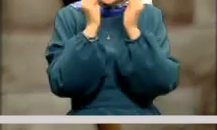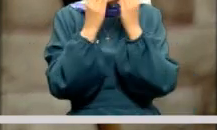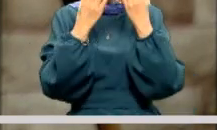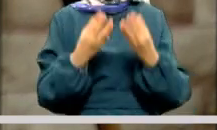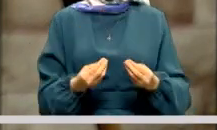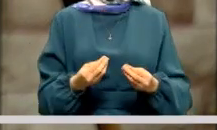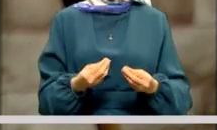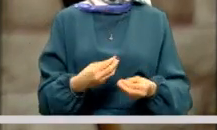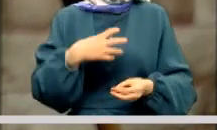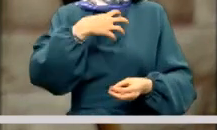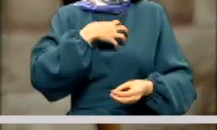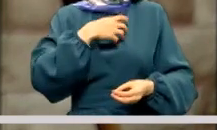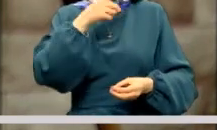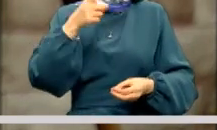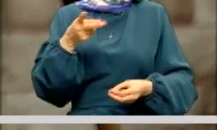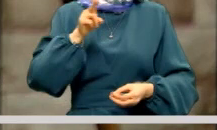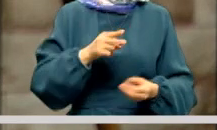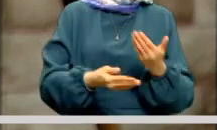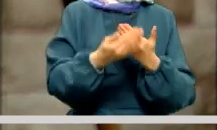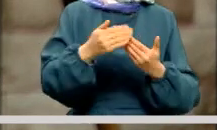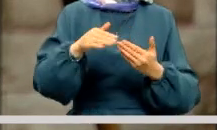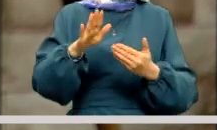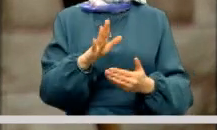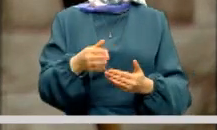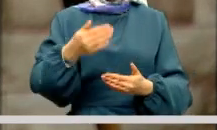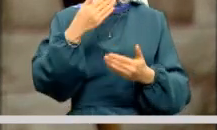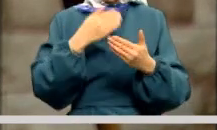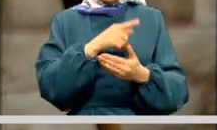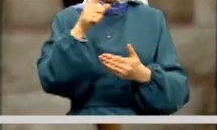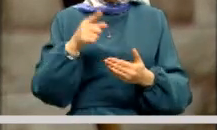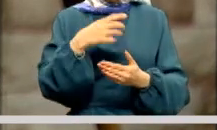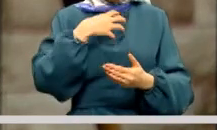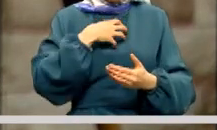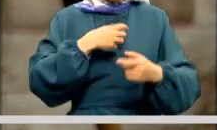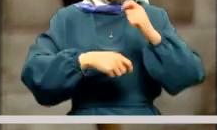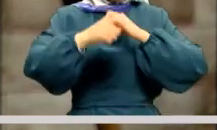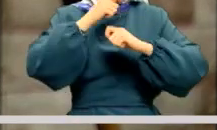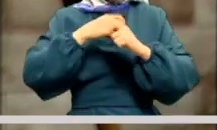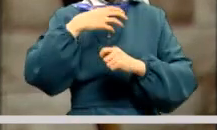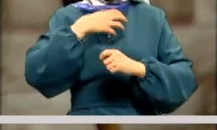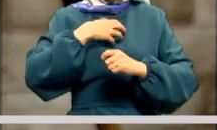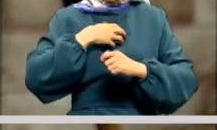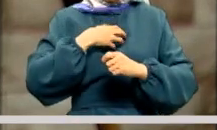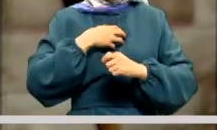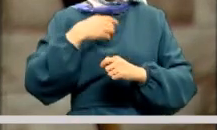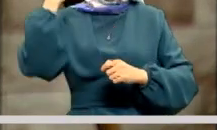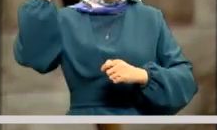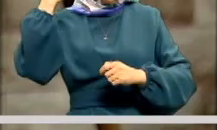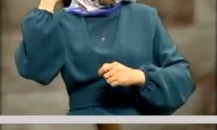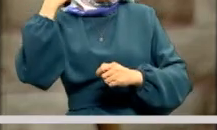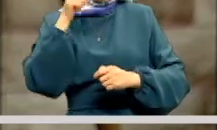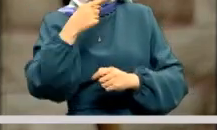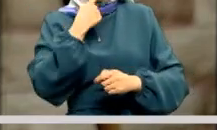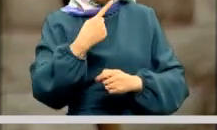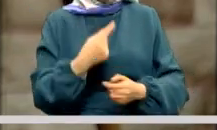eğer hani size Ölüm gelmeden önce Siz kendi davranışlarınızı ve kendi muhasebelerinizi yaparak hesaba çekin